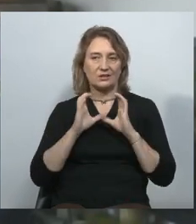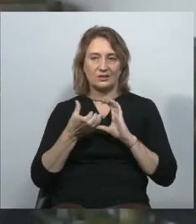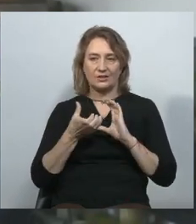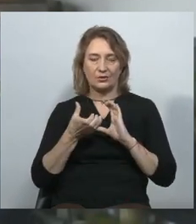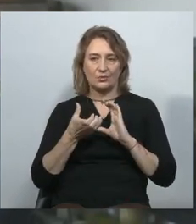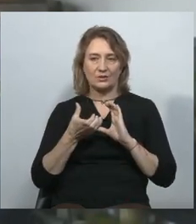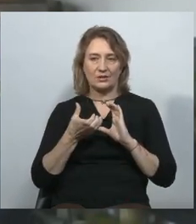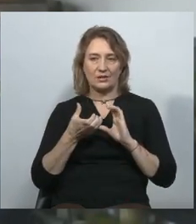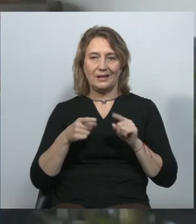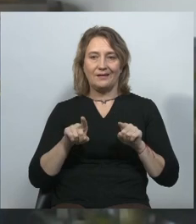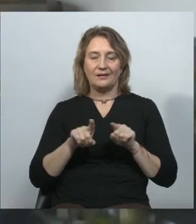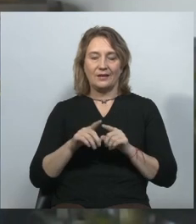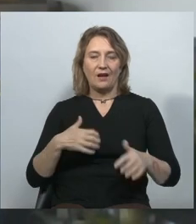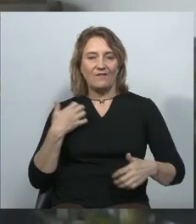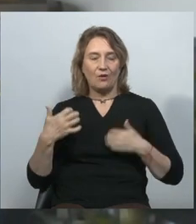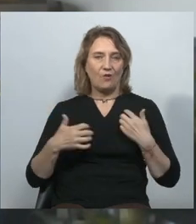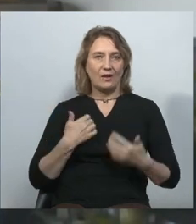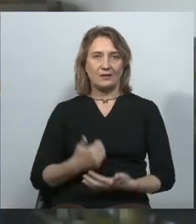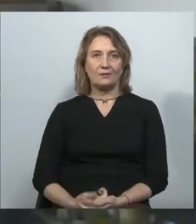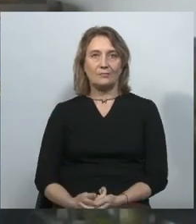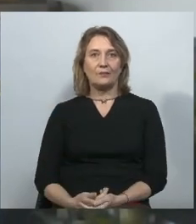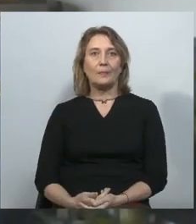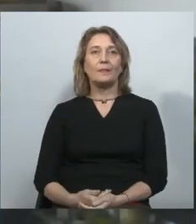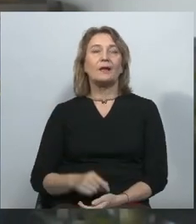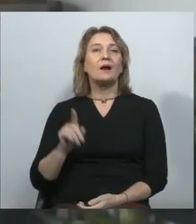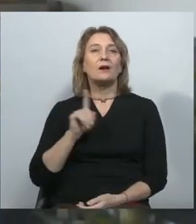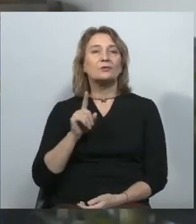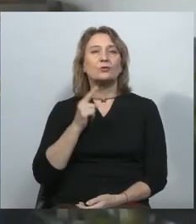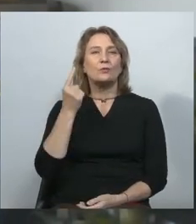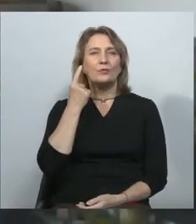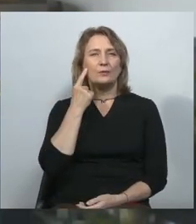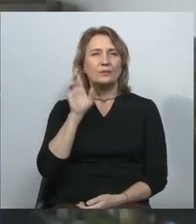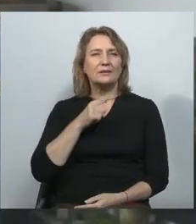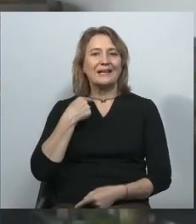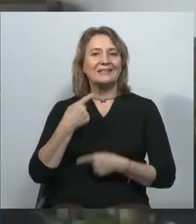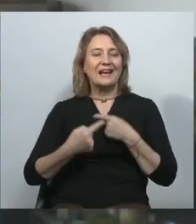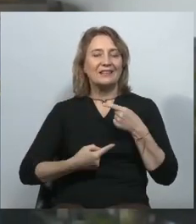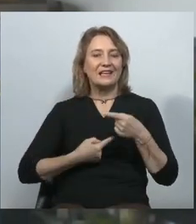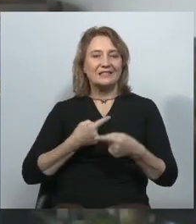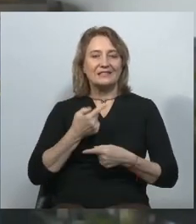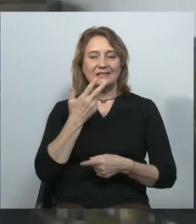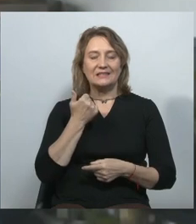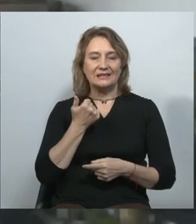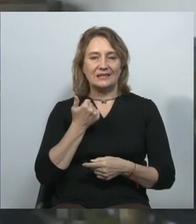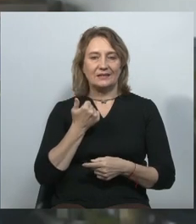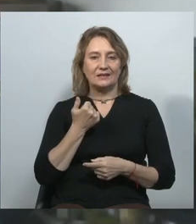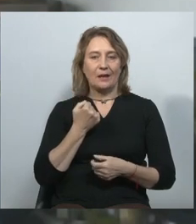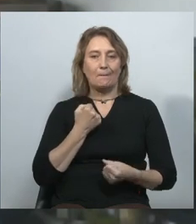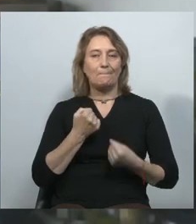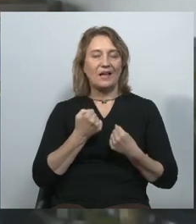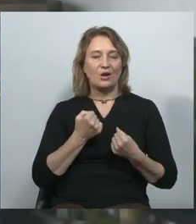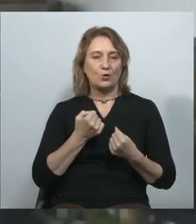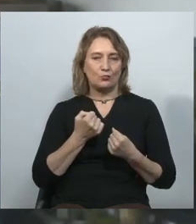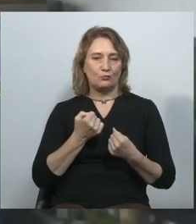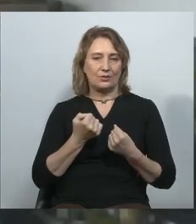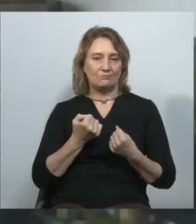у департаменті міністерства, що ви взагалі думаєте про... But what do you think in your department about such non-traditional ways